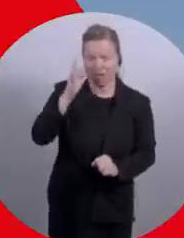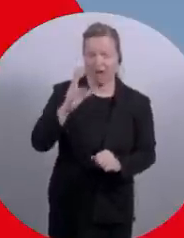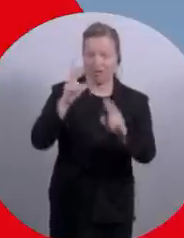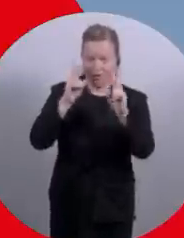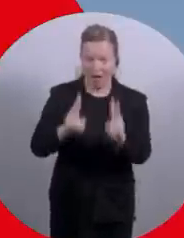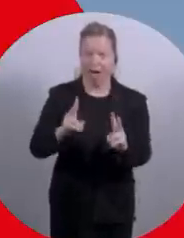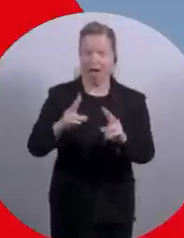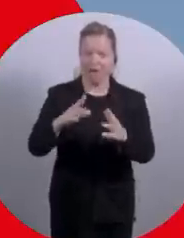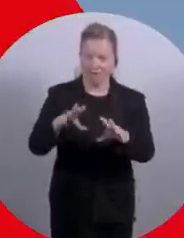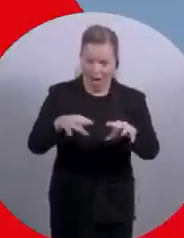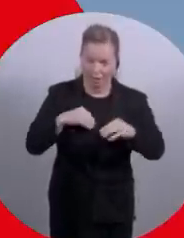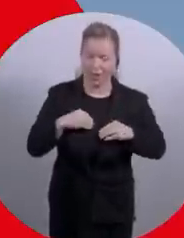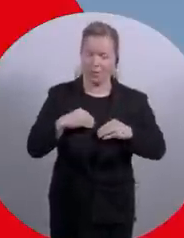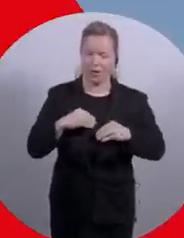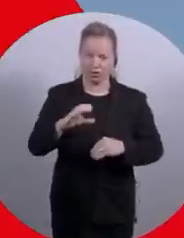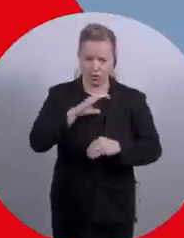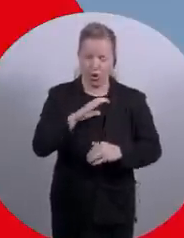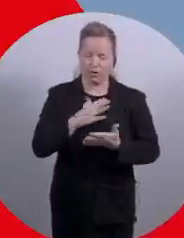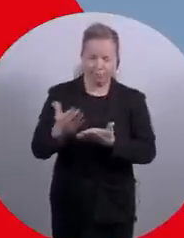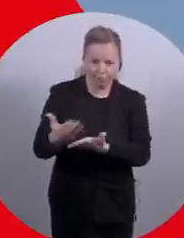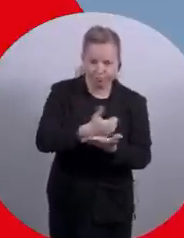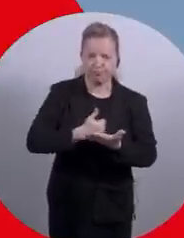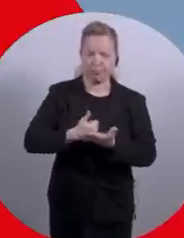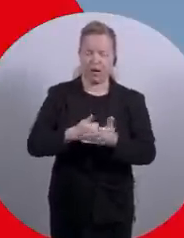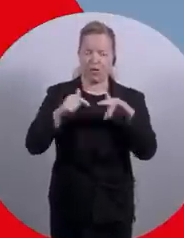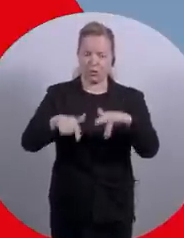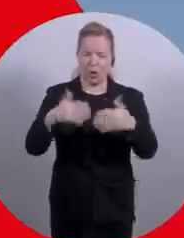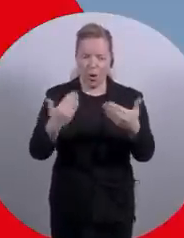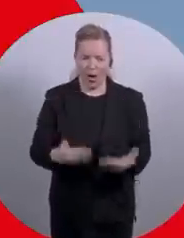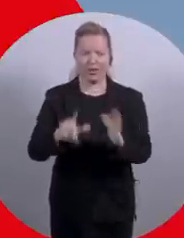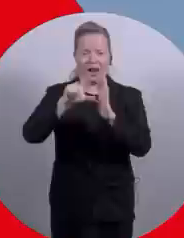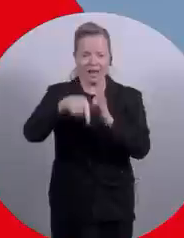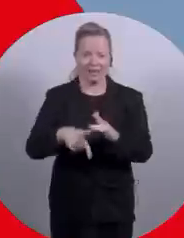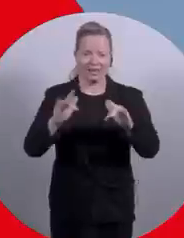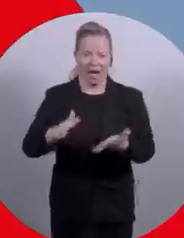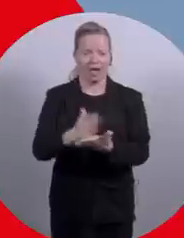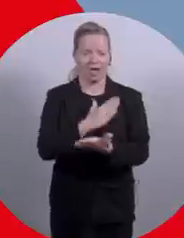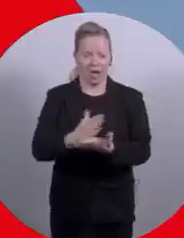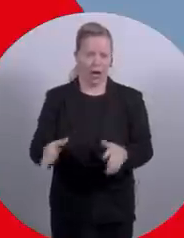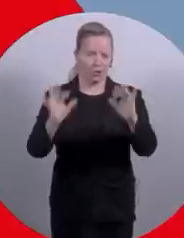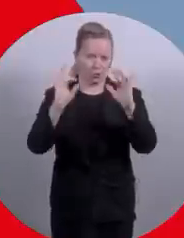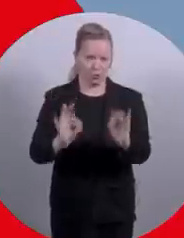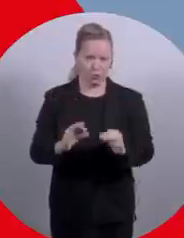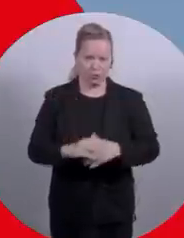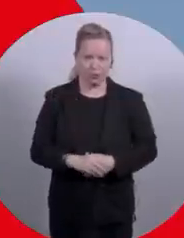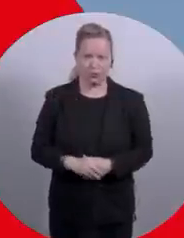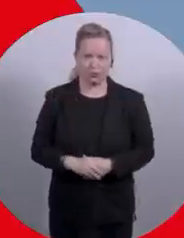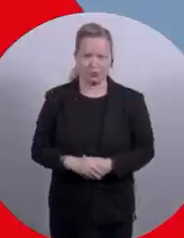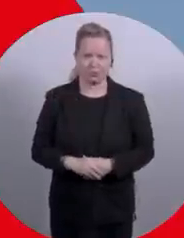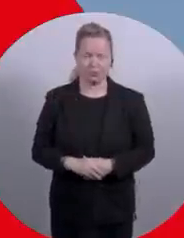und dafür heute in Linz eben Entscheidungen treffen und wir kennen alle die Sehnsucht